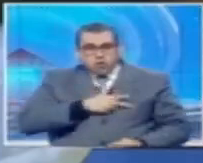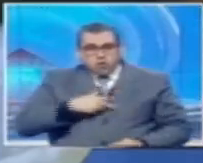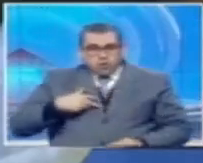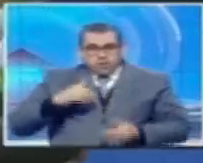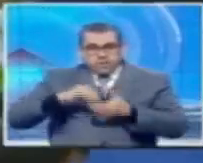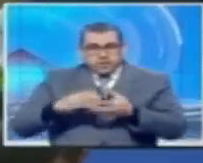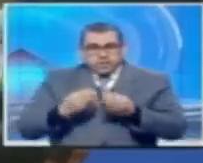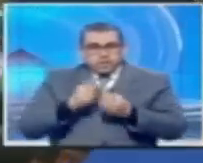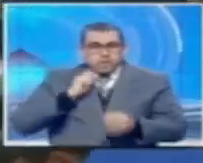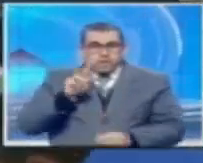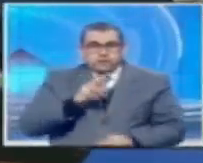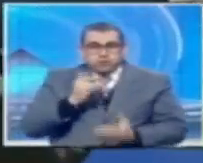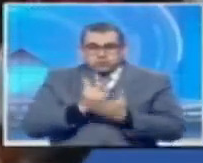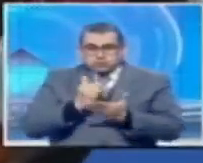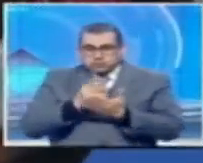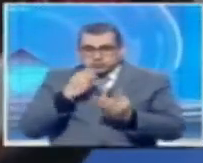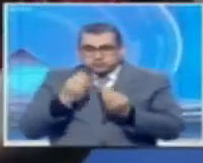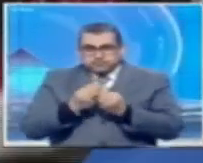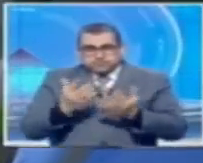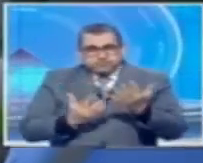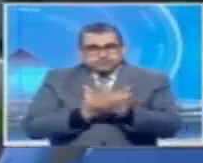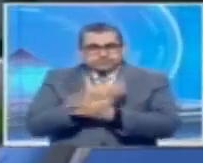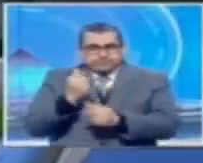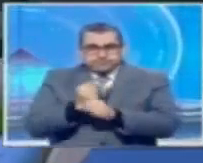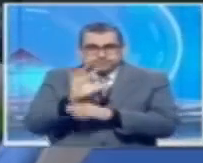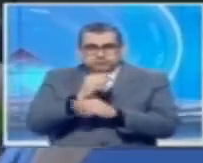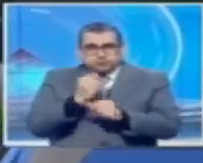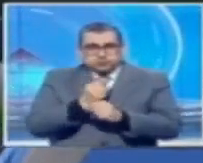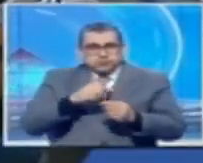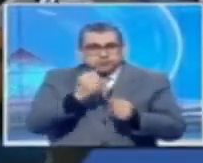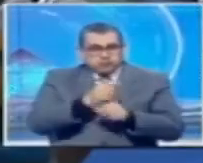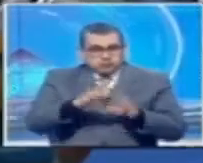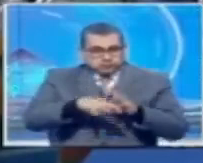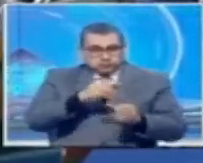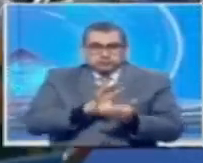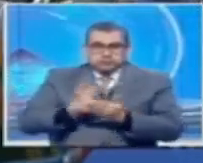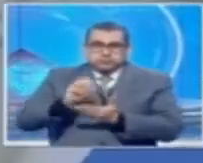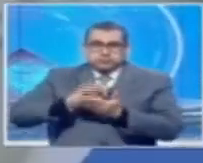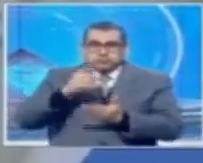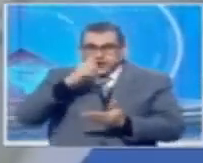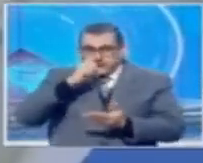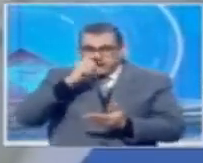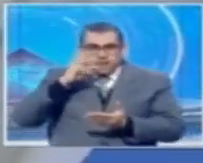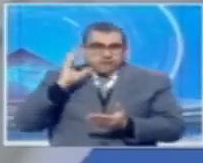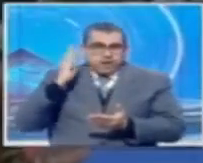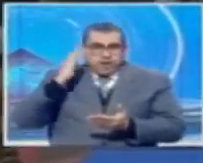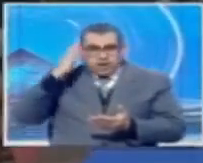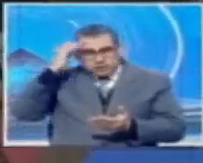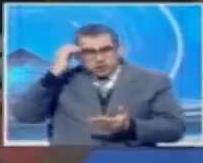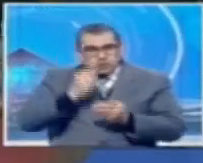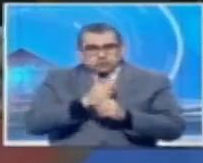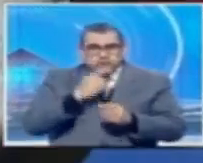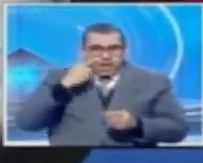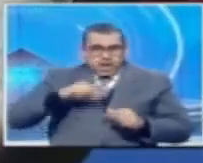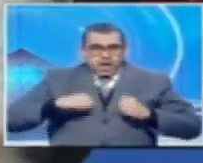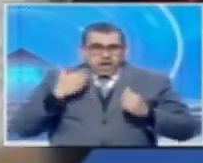وزاره التنميه المحليه في تسويق المنتجات لاهالينا في قرى سوهاج وقرى الصعيد والقرى بشكل عام من خلال مبادره